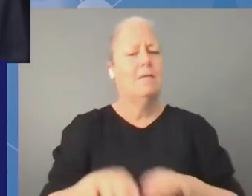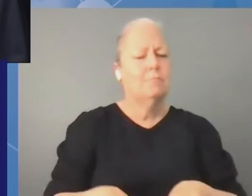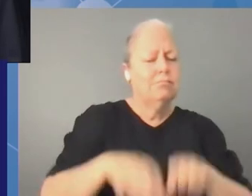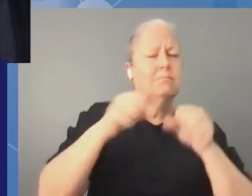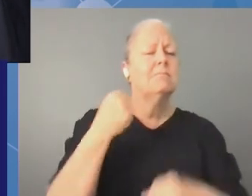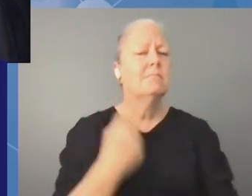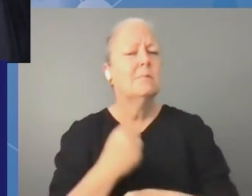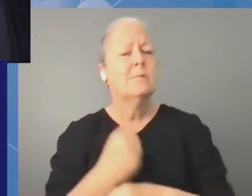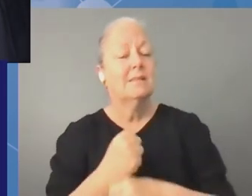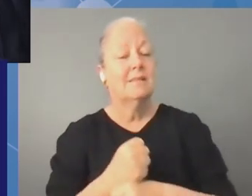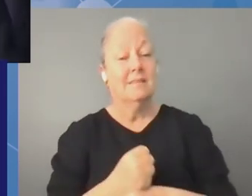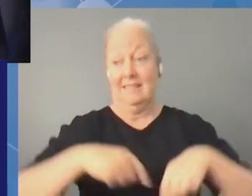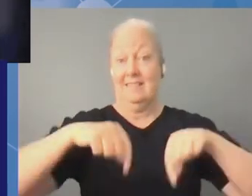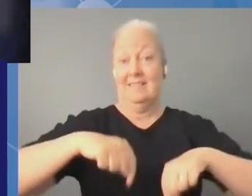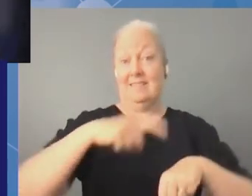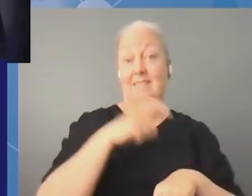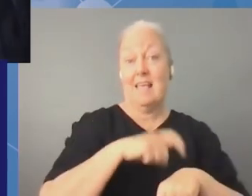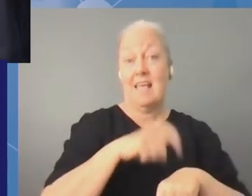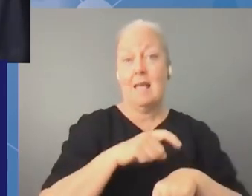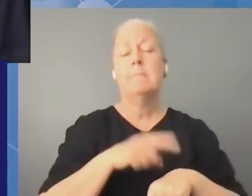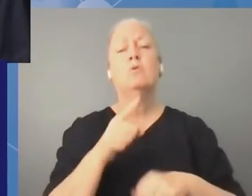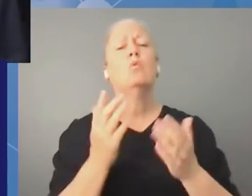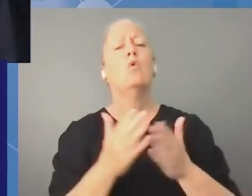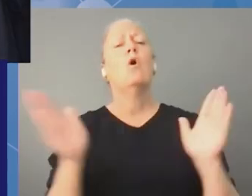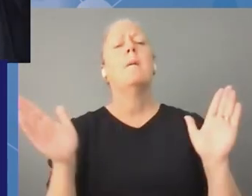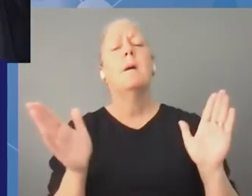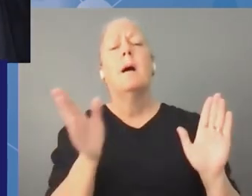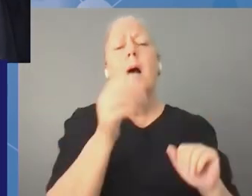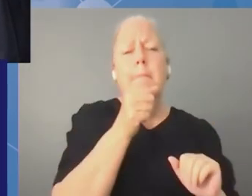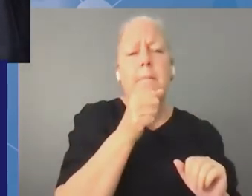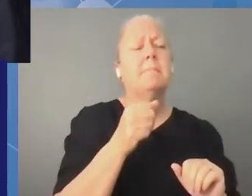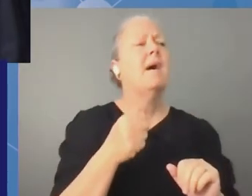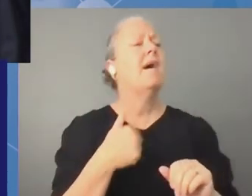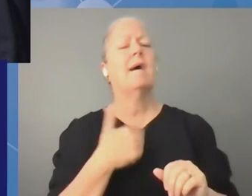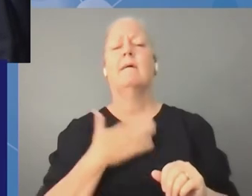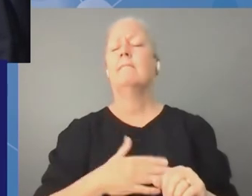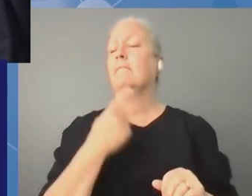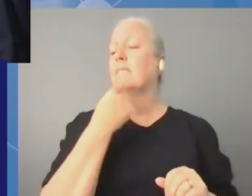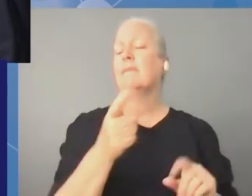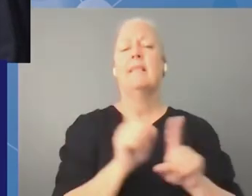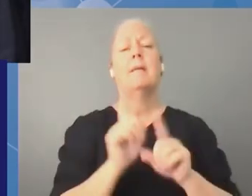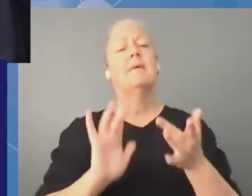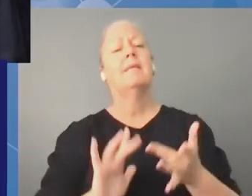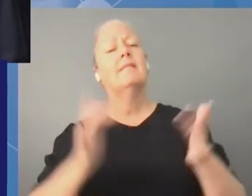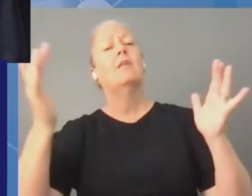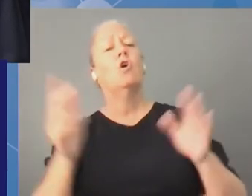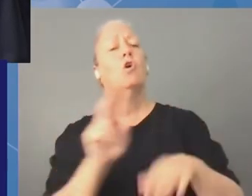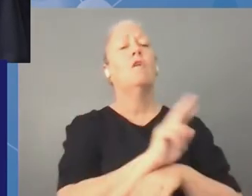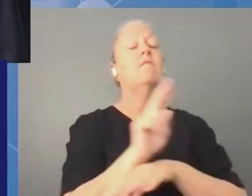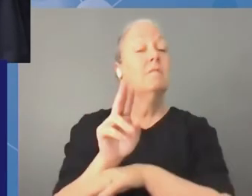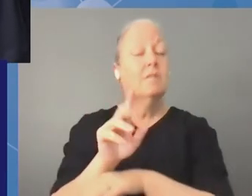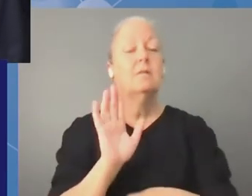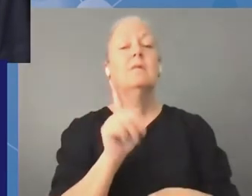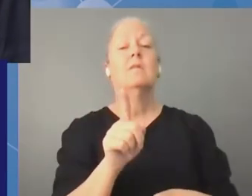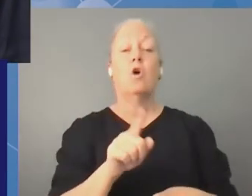谈到这个互联网的治理的吧，也是感谢主办国， 有些内容